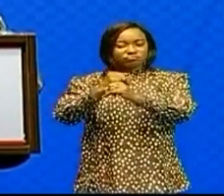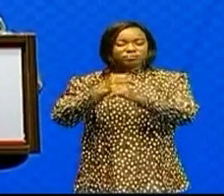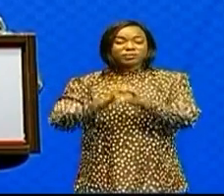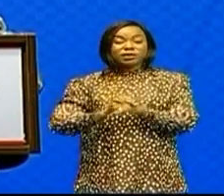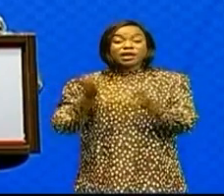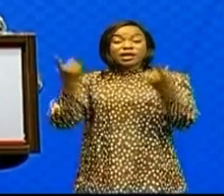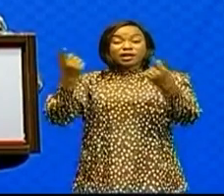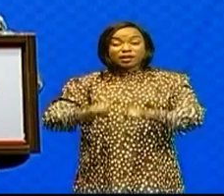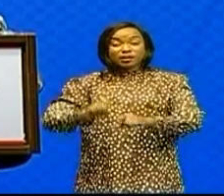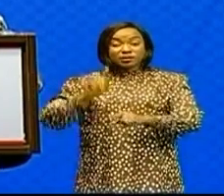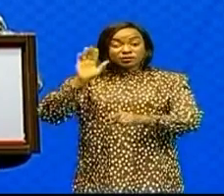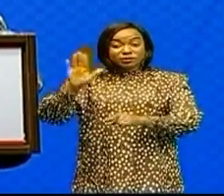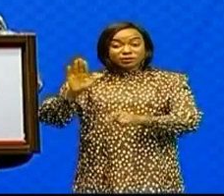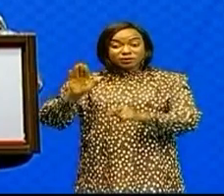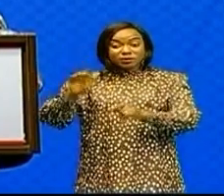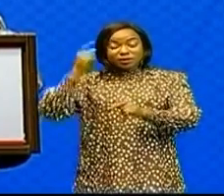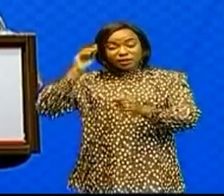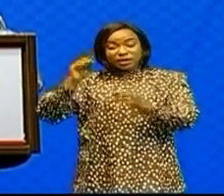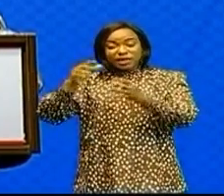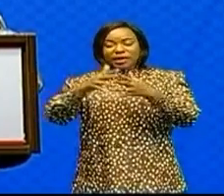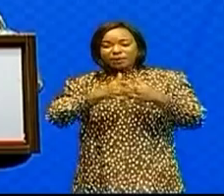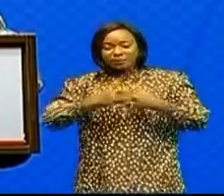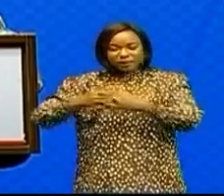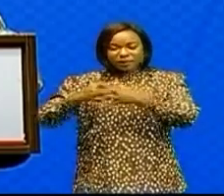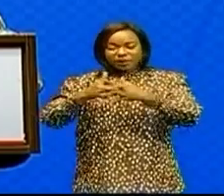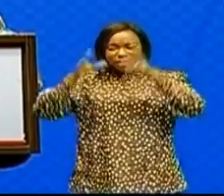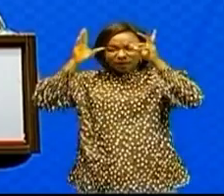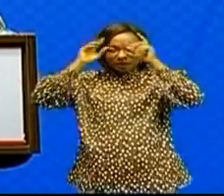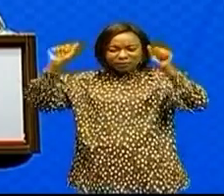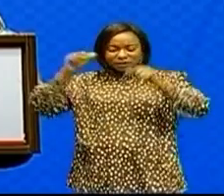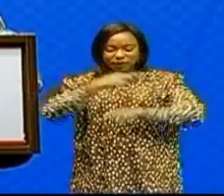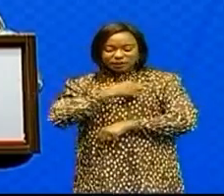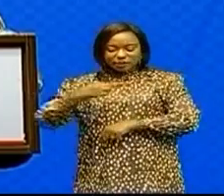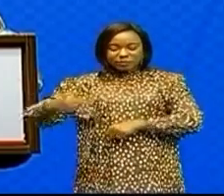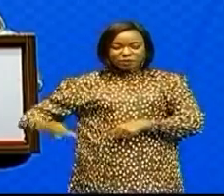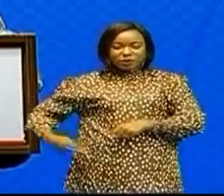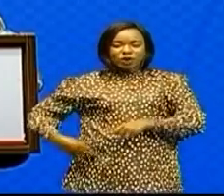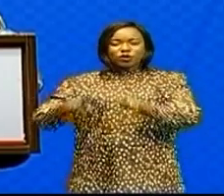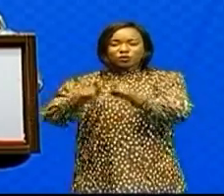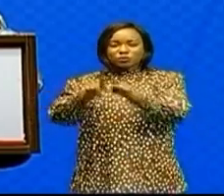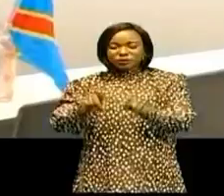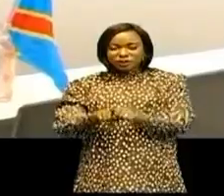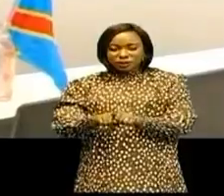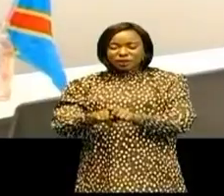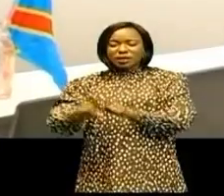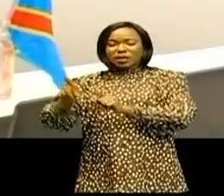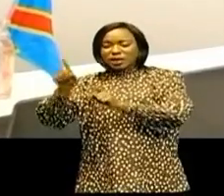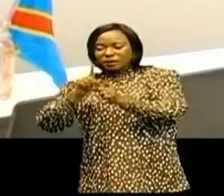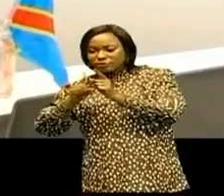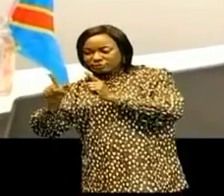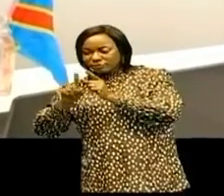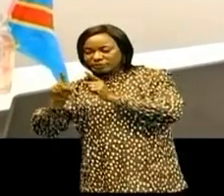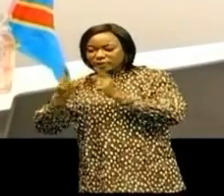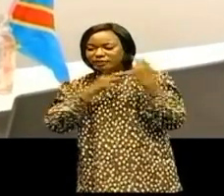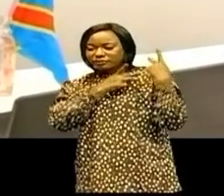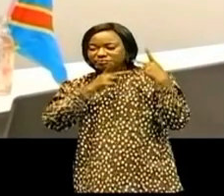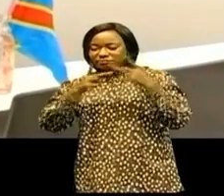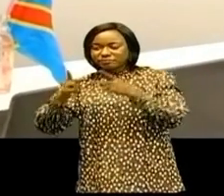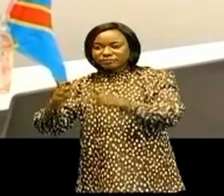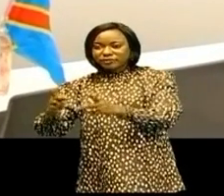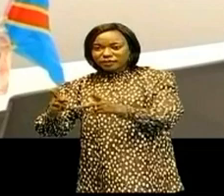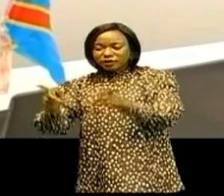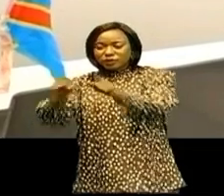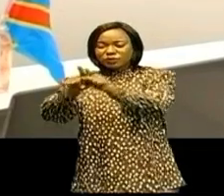Lors de son séjour à Glasgow, le président de la République a eu un agenda marathon au cours duquel il a eu